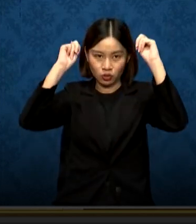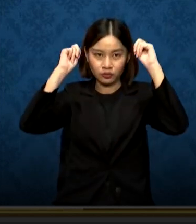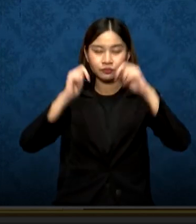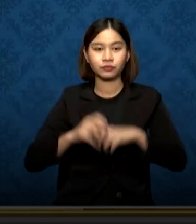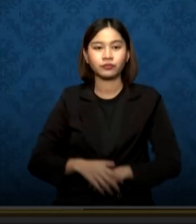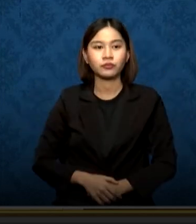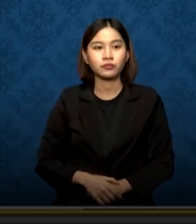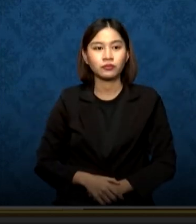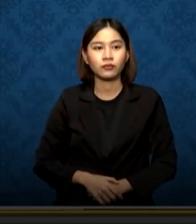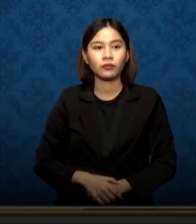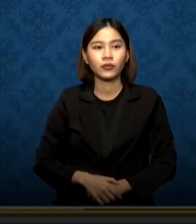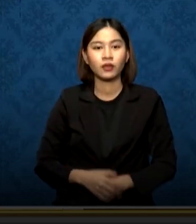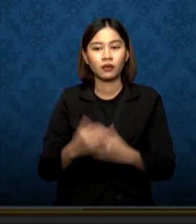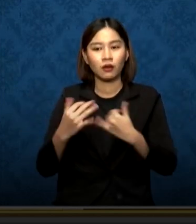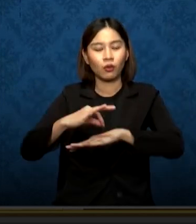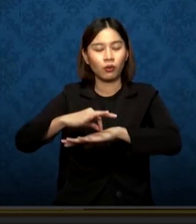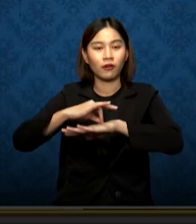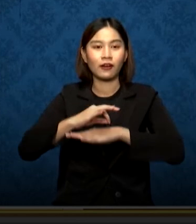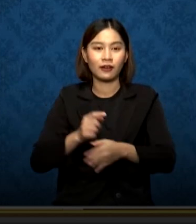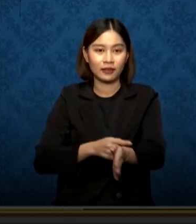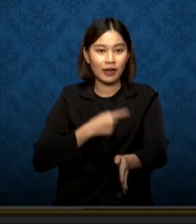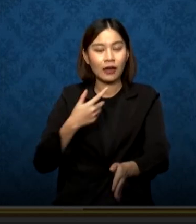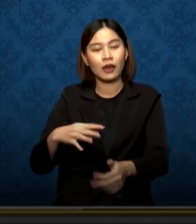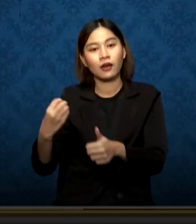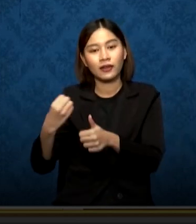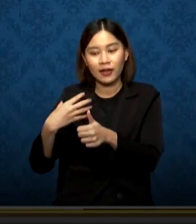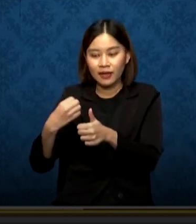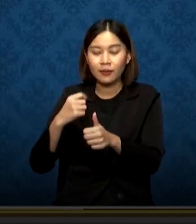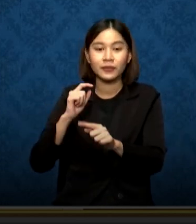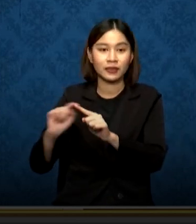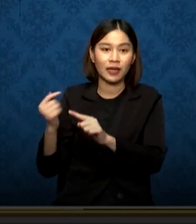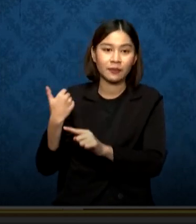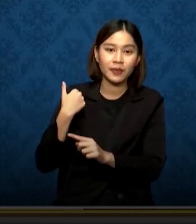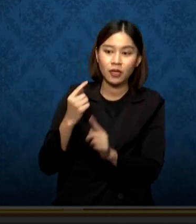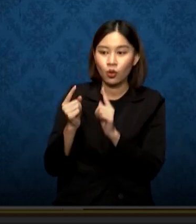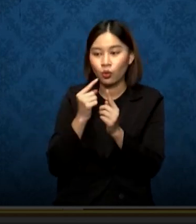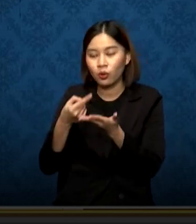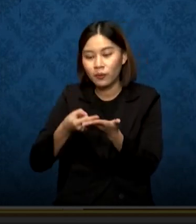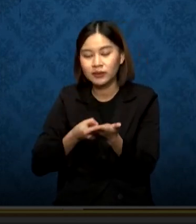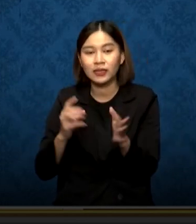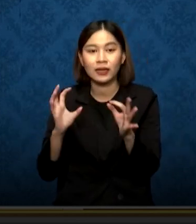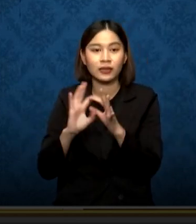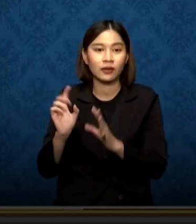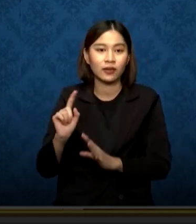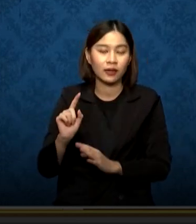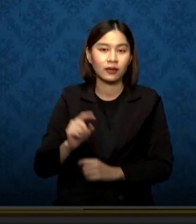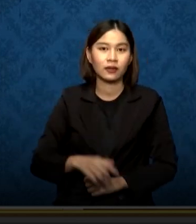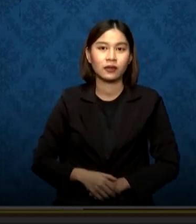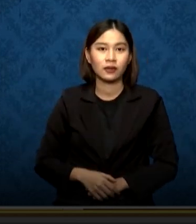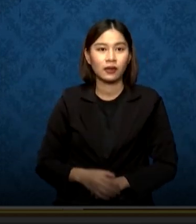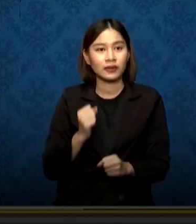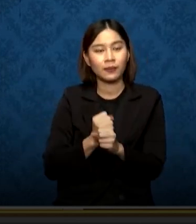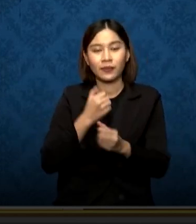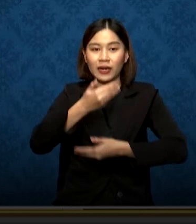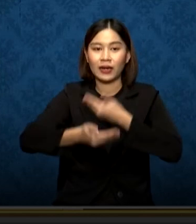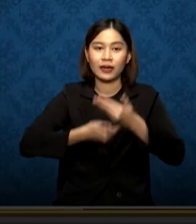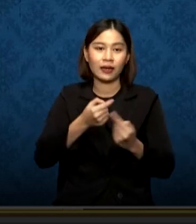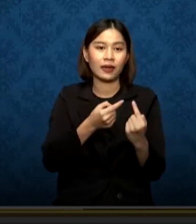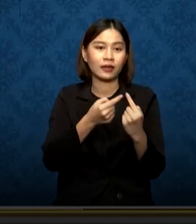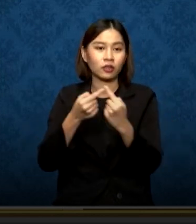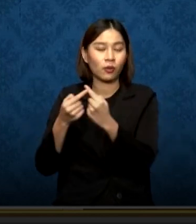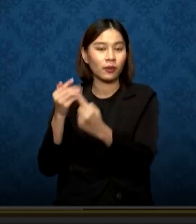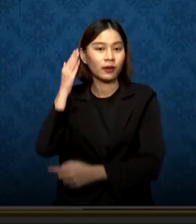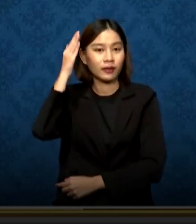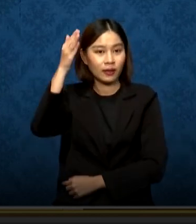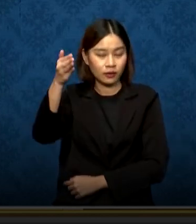ก็อยู่ในตำแหน่งมานานก็ให้คำแนะนำนะครับมีการปรึกษาหารือกันในเรื่องของการที่จะทำการค้าขายต่อไปใน